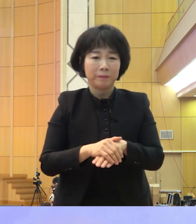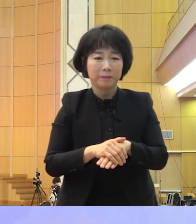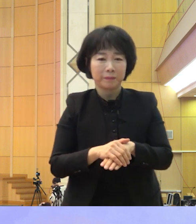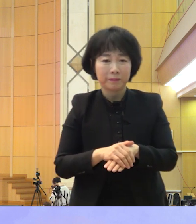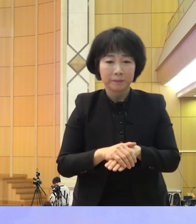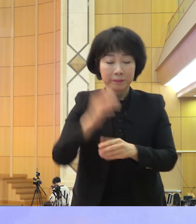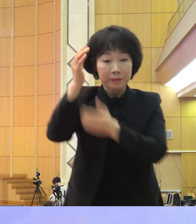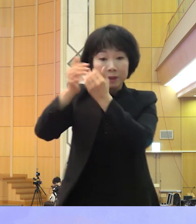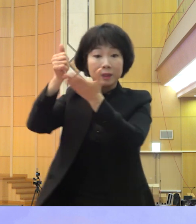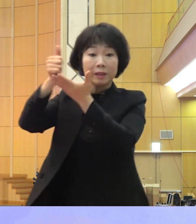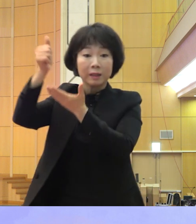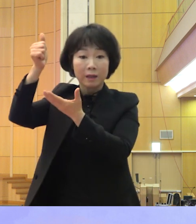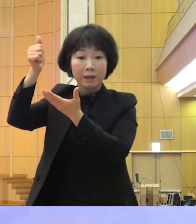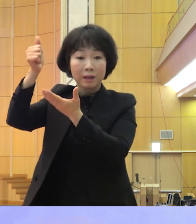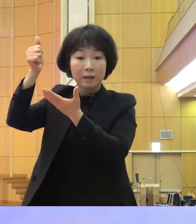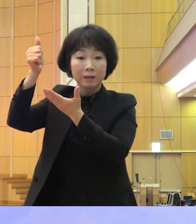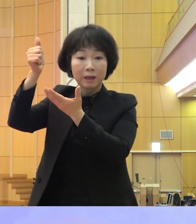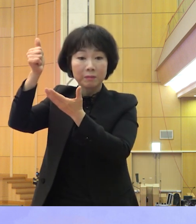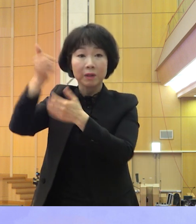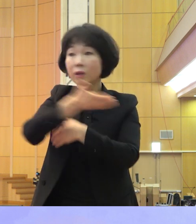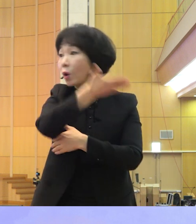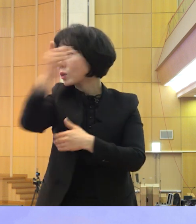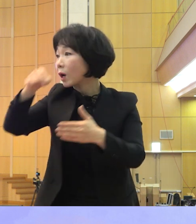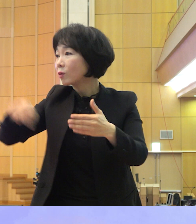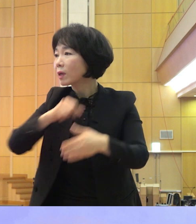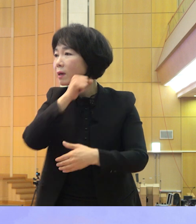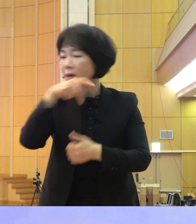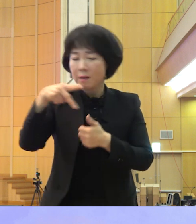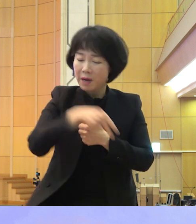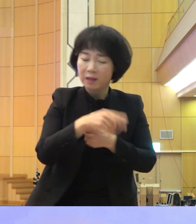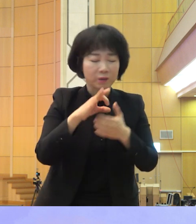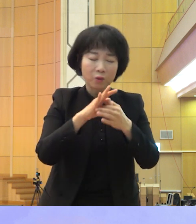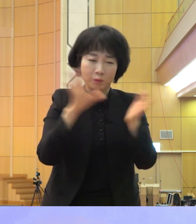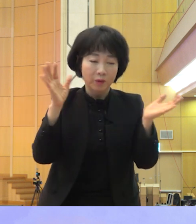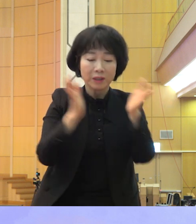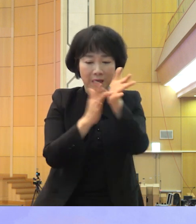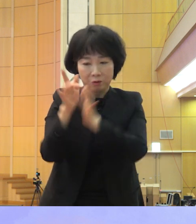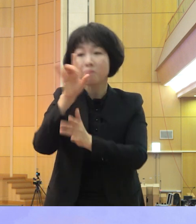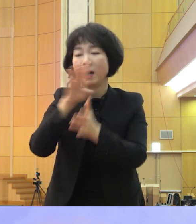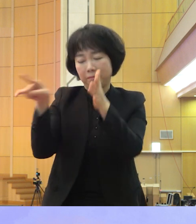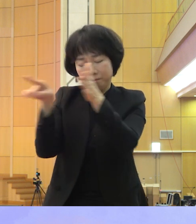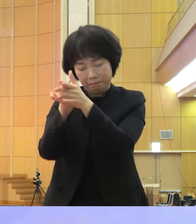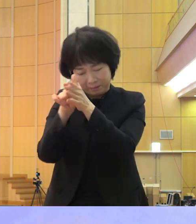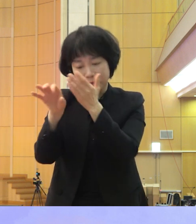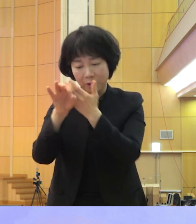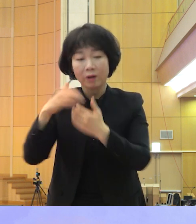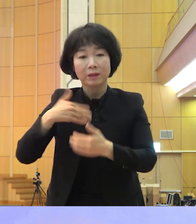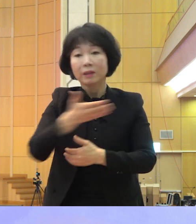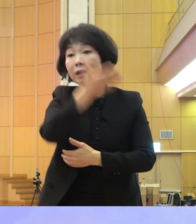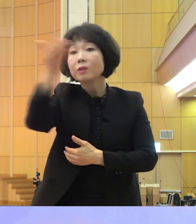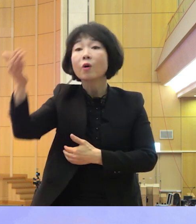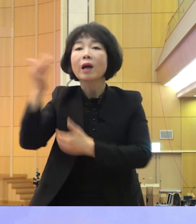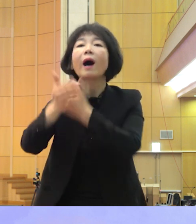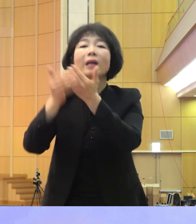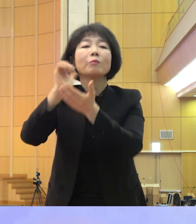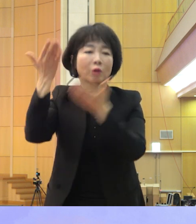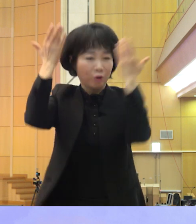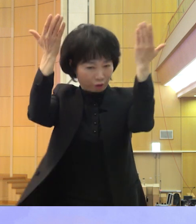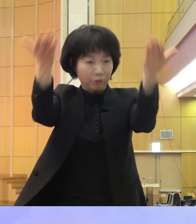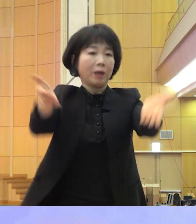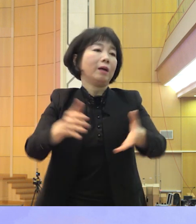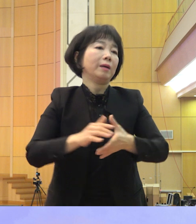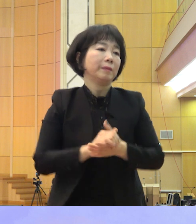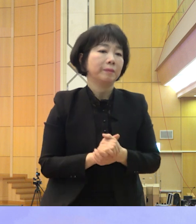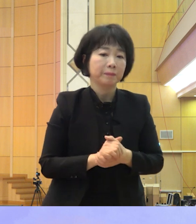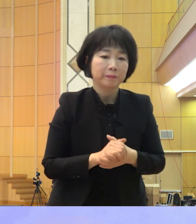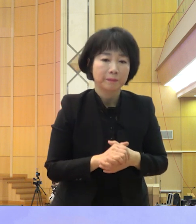아니라 하나님이 할례 받았거나 안 받았거나 소용없어. 예수만 믿으면 나는 너의 하나님이다 라고 말씀하는